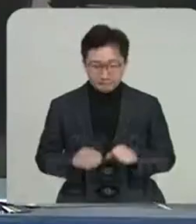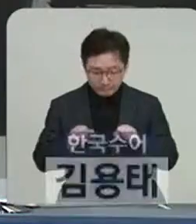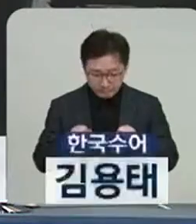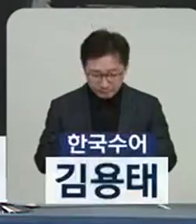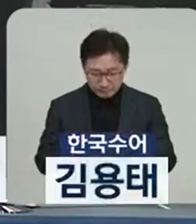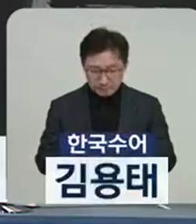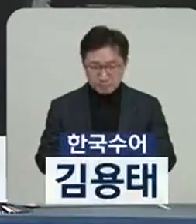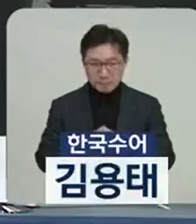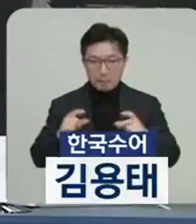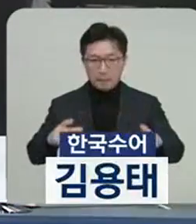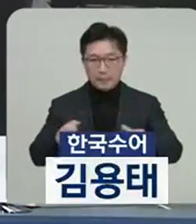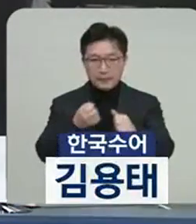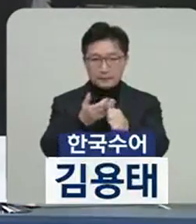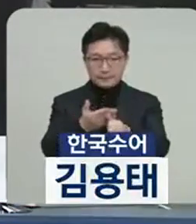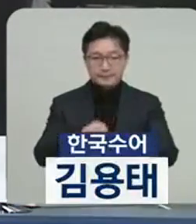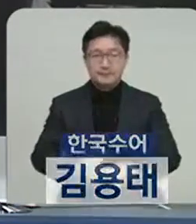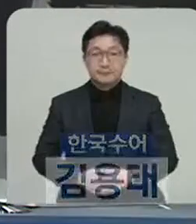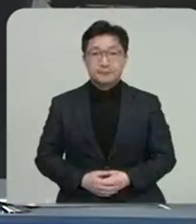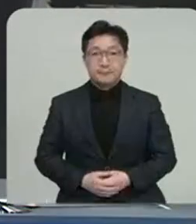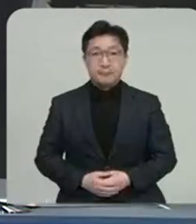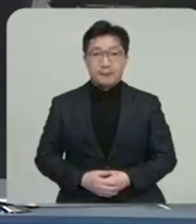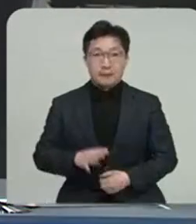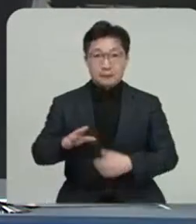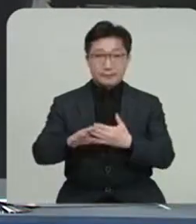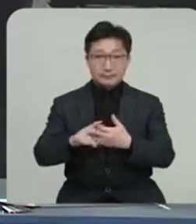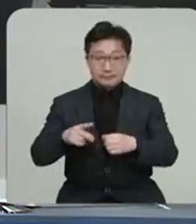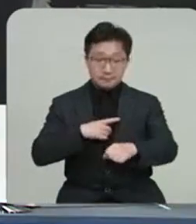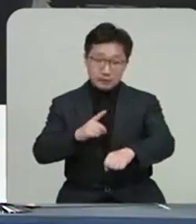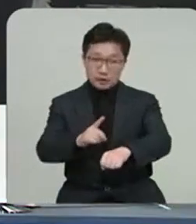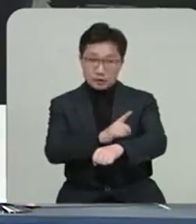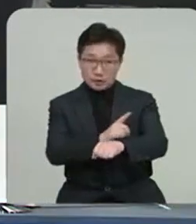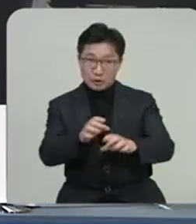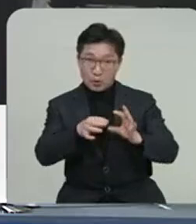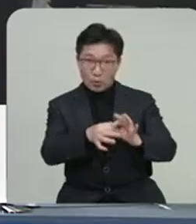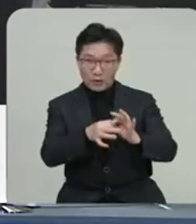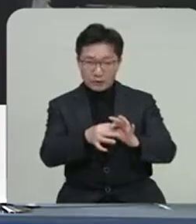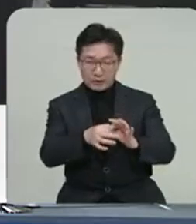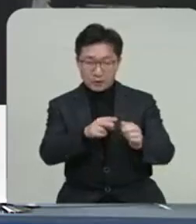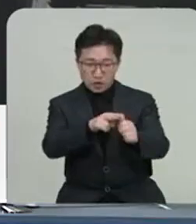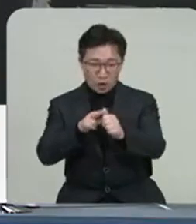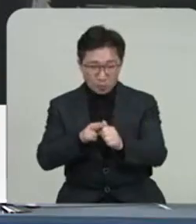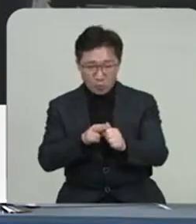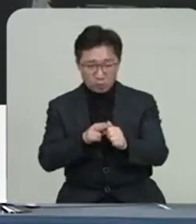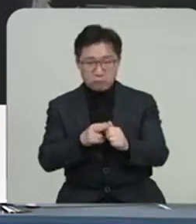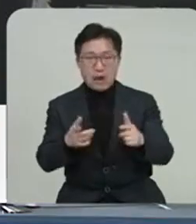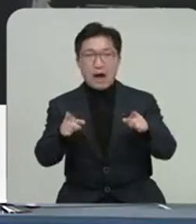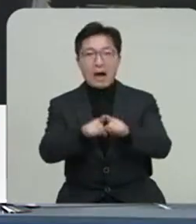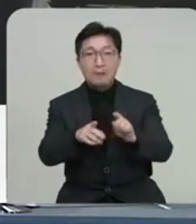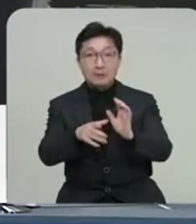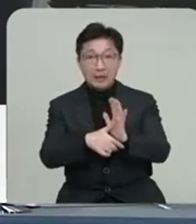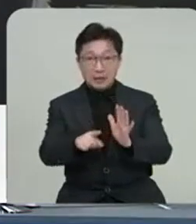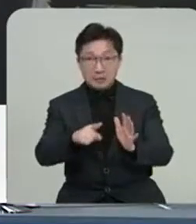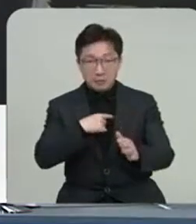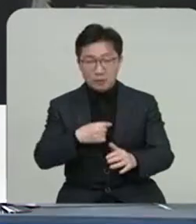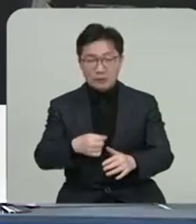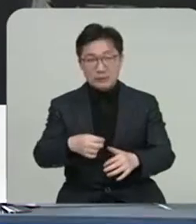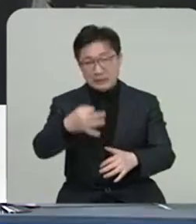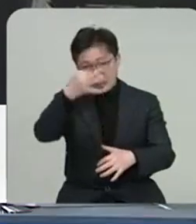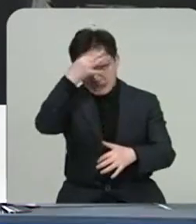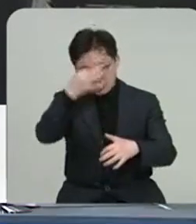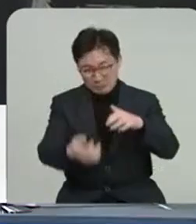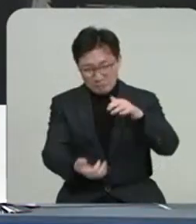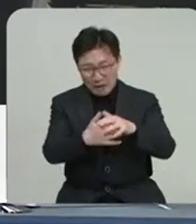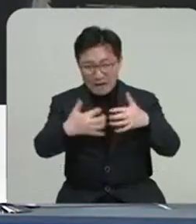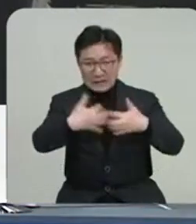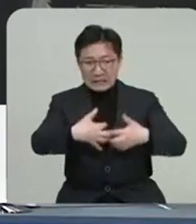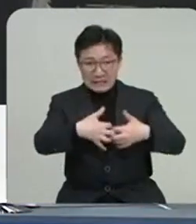안녕하십니까. 9시 전북권 뉴스입니다. 디지털 자동화와 정보통신 기술을 적용한 이른바 스마트 공장을 도입하는 기업들이